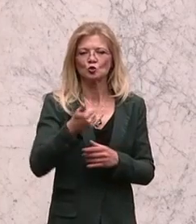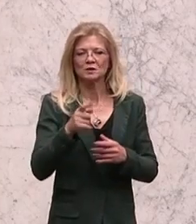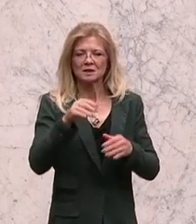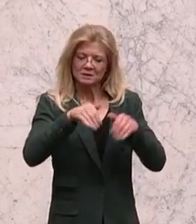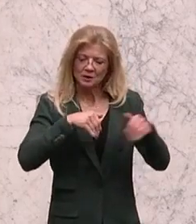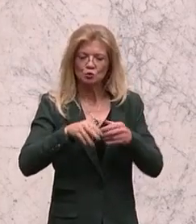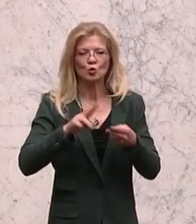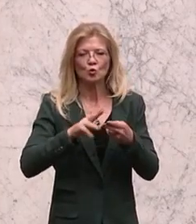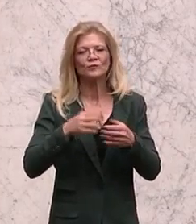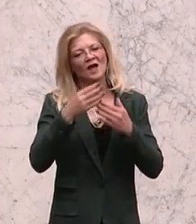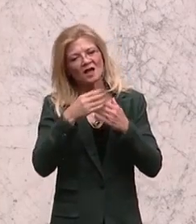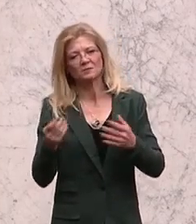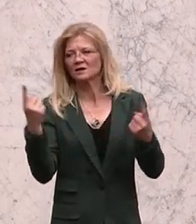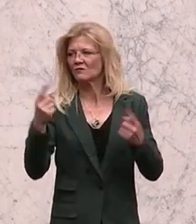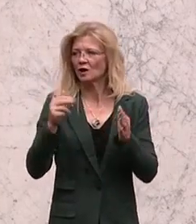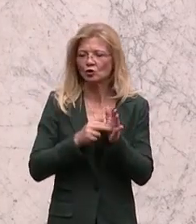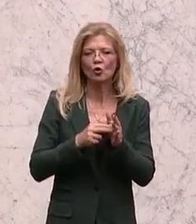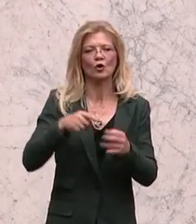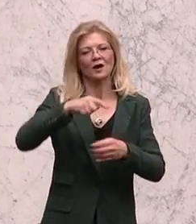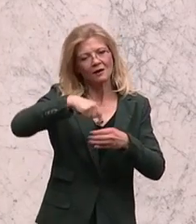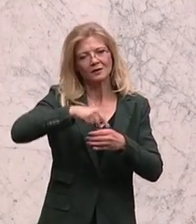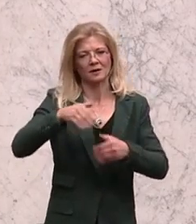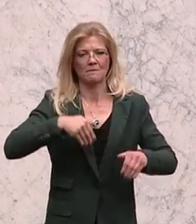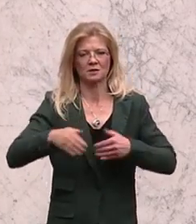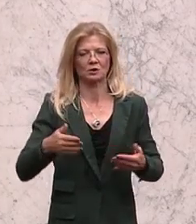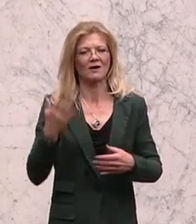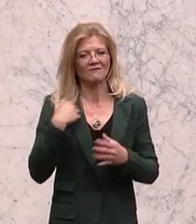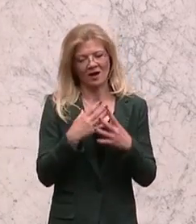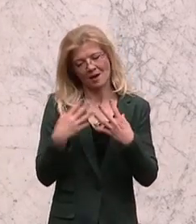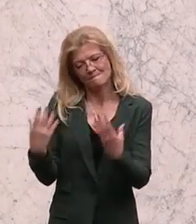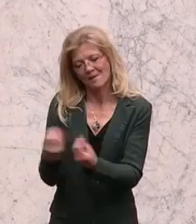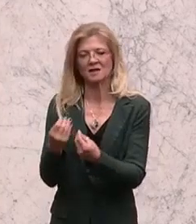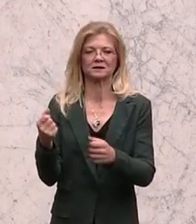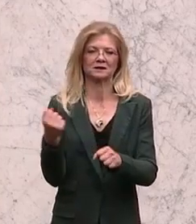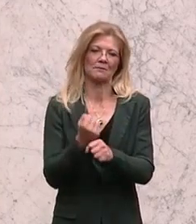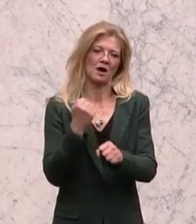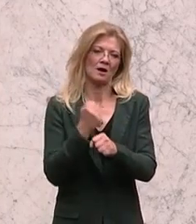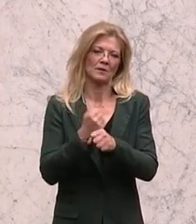des Innenministeriums, die diesen Vorschlag hier gemeinsam ausgearbeitet haben,